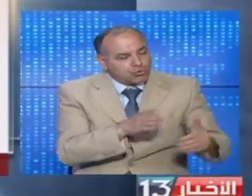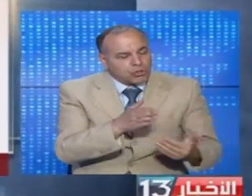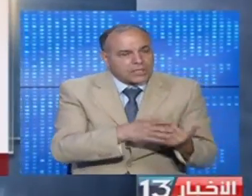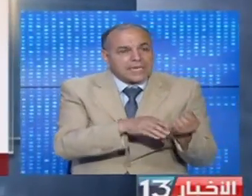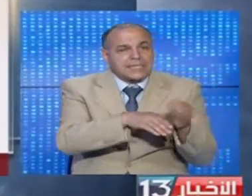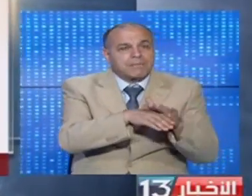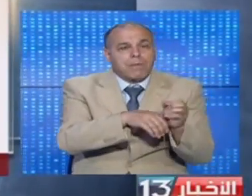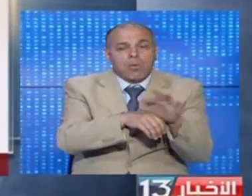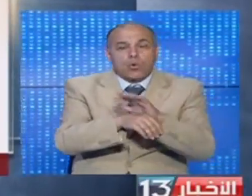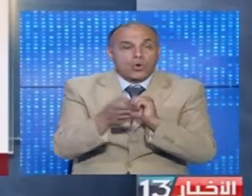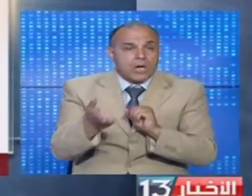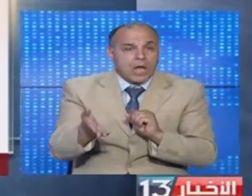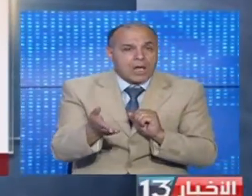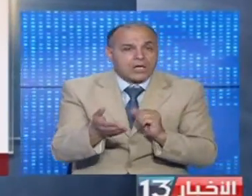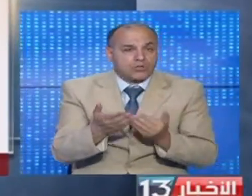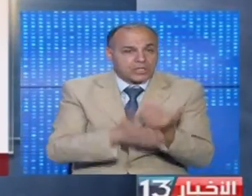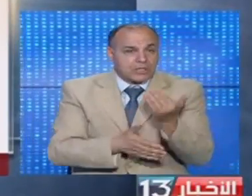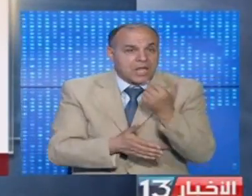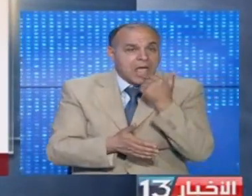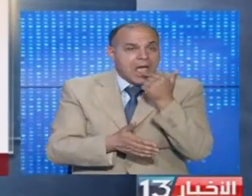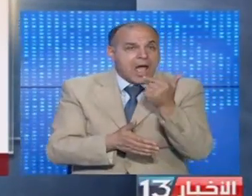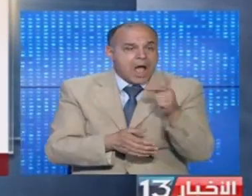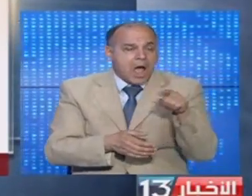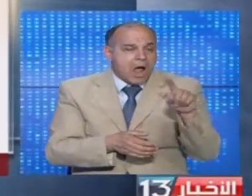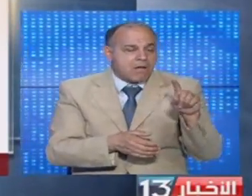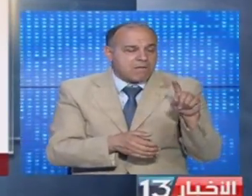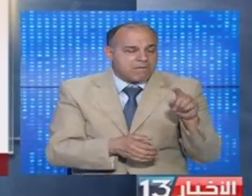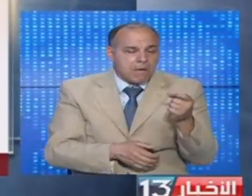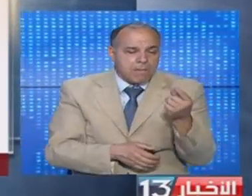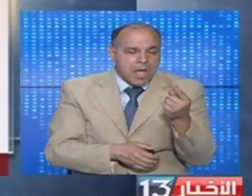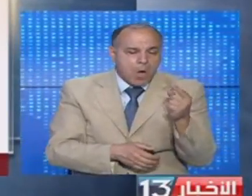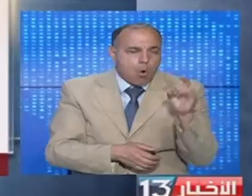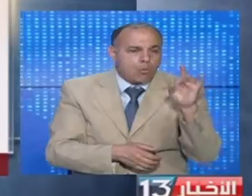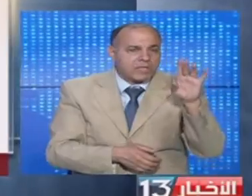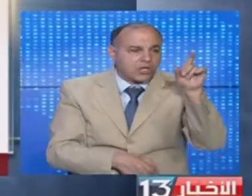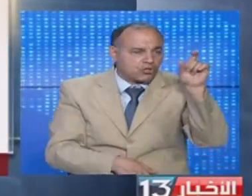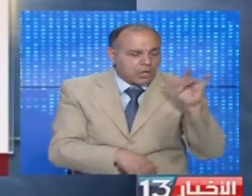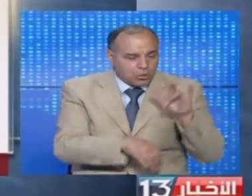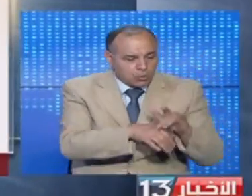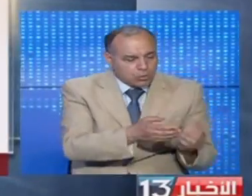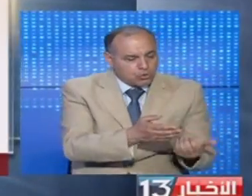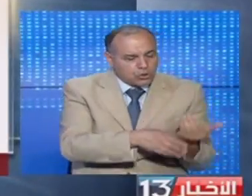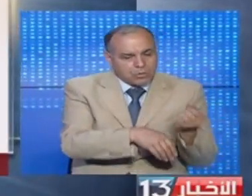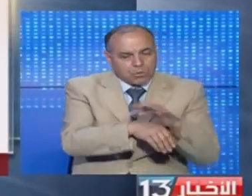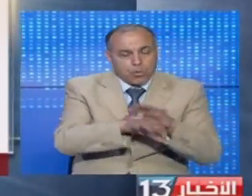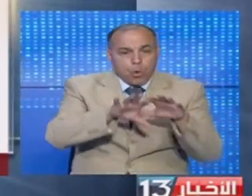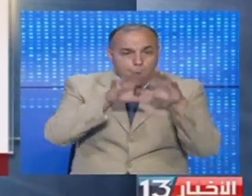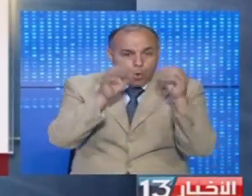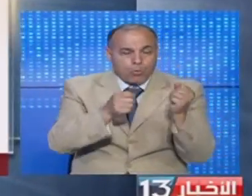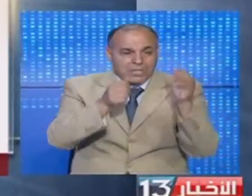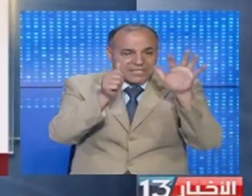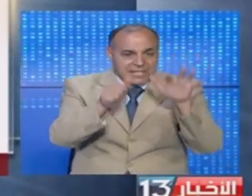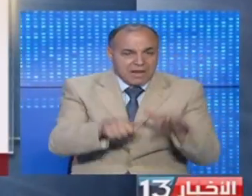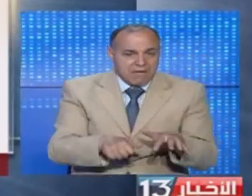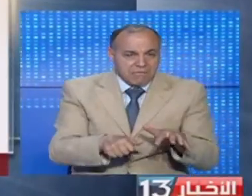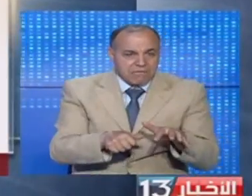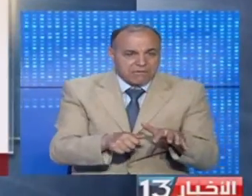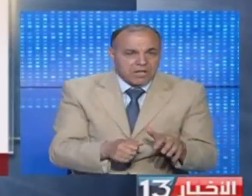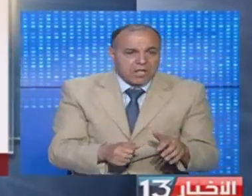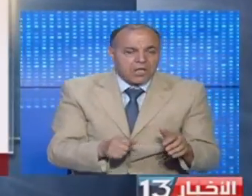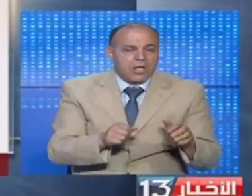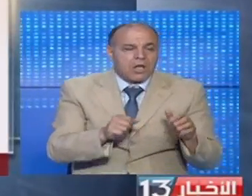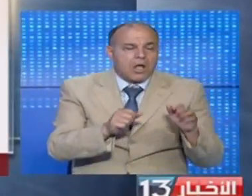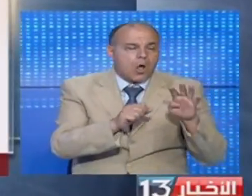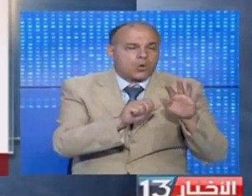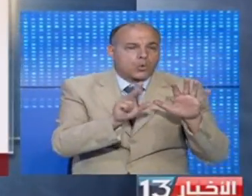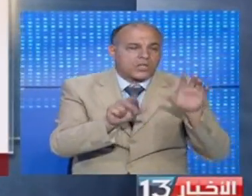جراء فيروسي كورونا المستجد و الف ومائه وخمسه عشره اصابه جديده من مجموع سته الاف وثمانيه